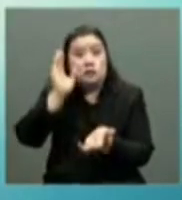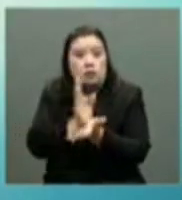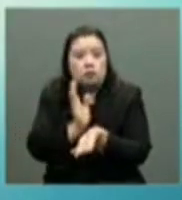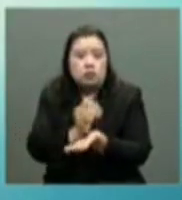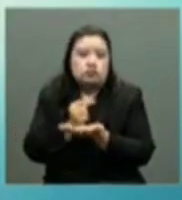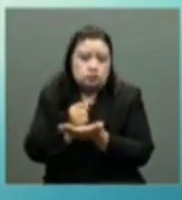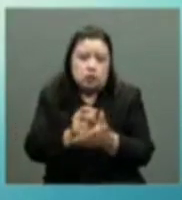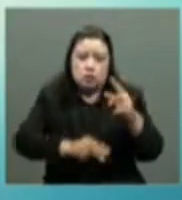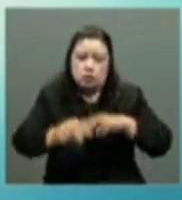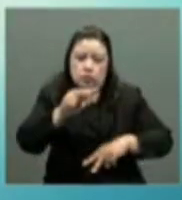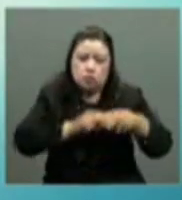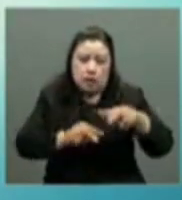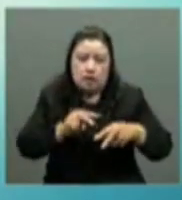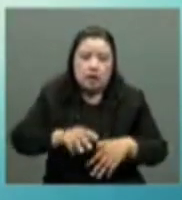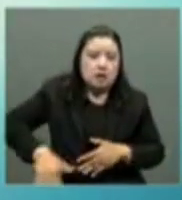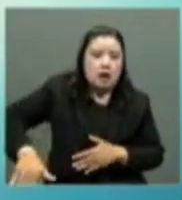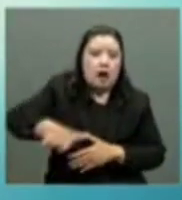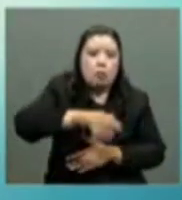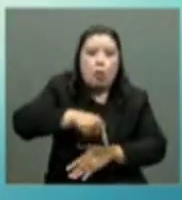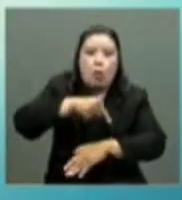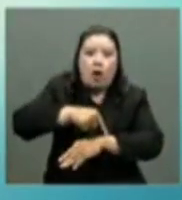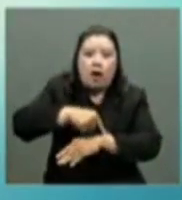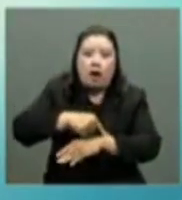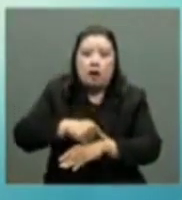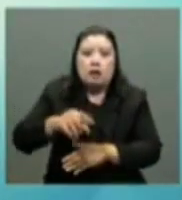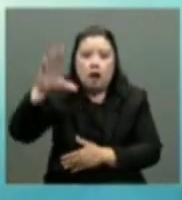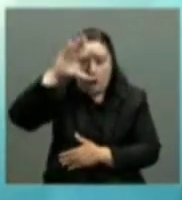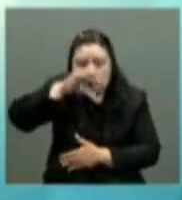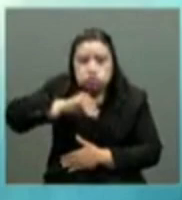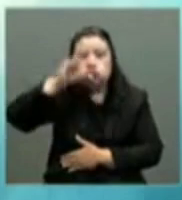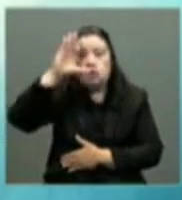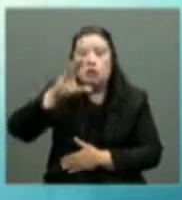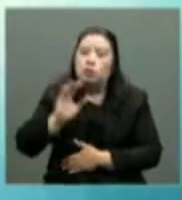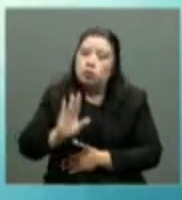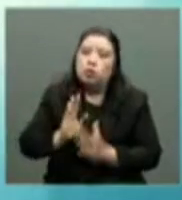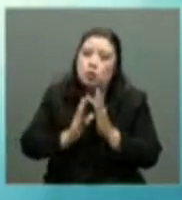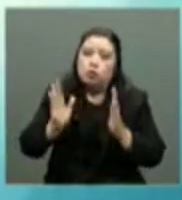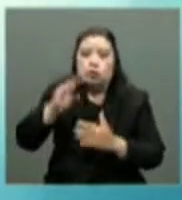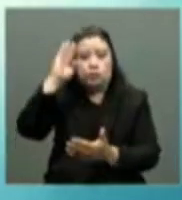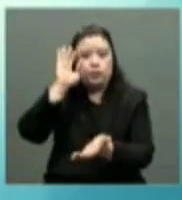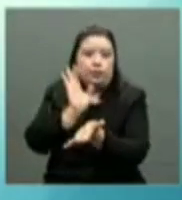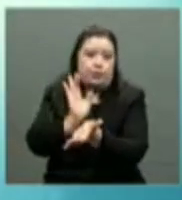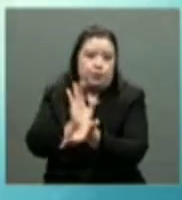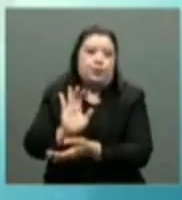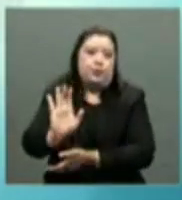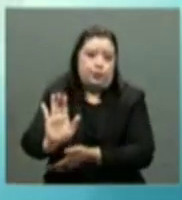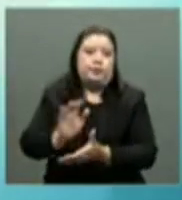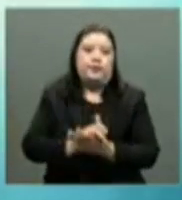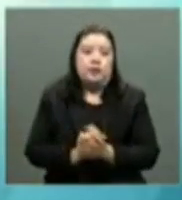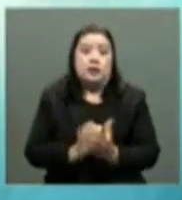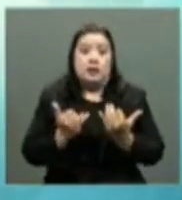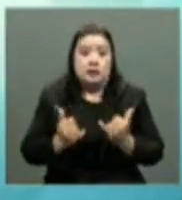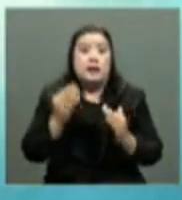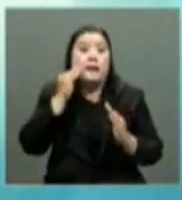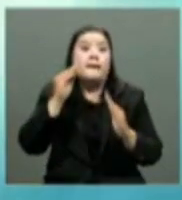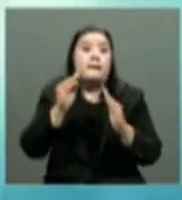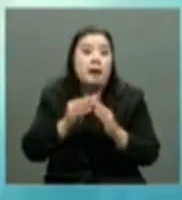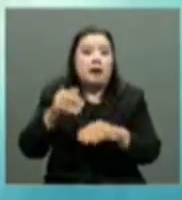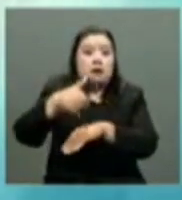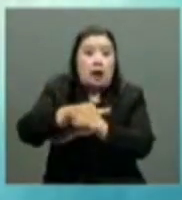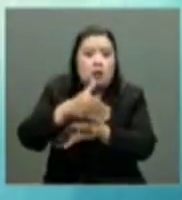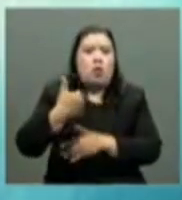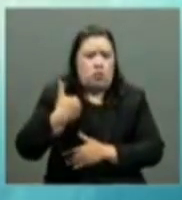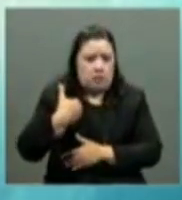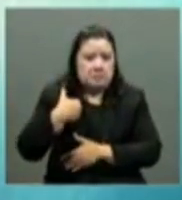แลพวกเราในทุกๆช่วงเวลานะครับต้องขอขอบพระคุณมันด้วยนะครับแล้วก็เรื่องของการออกนอกเคหสถานก็ยังมีอยู่ฮ